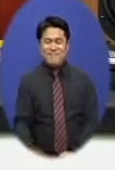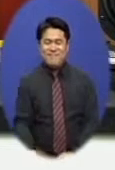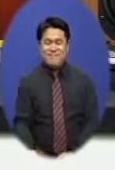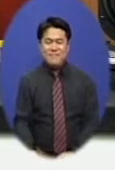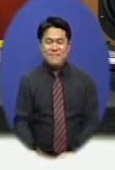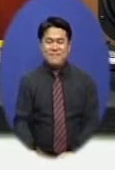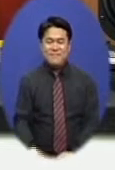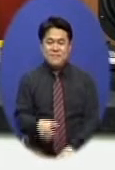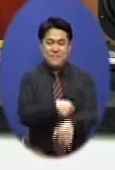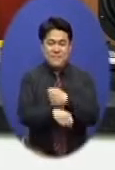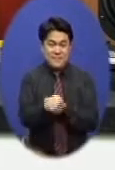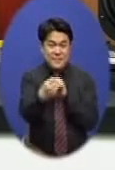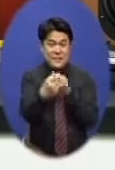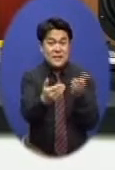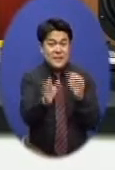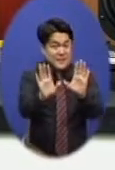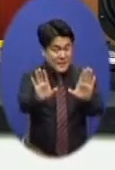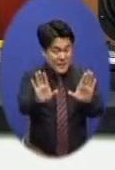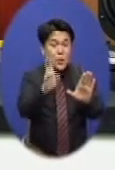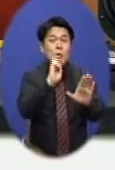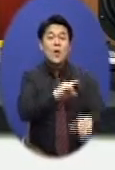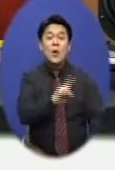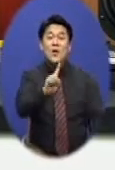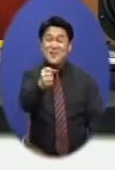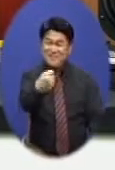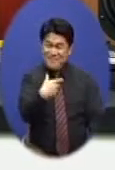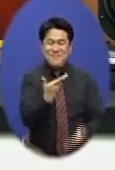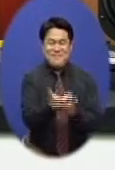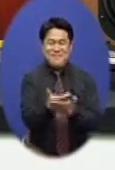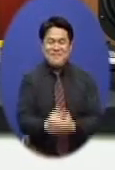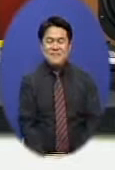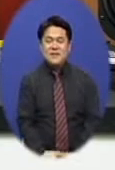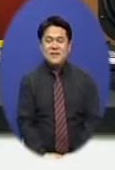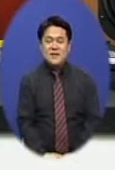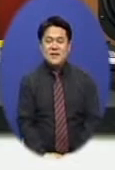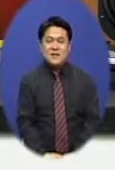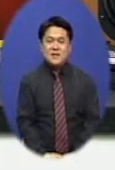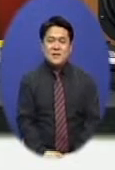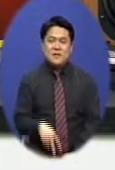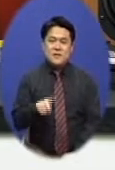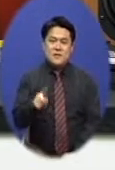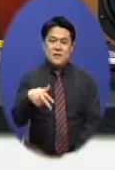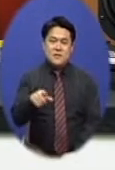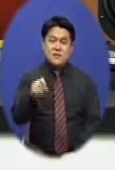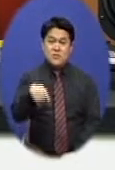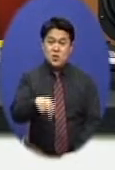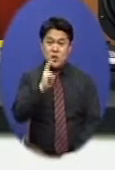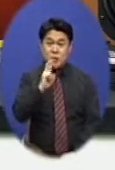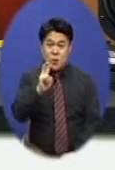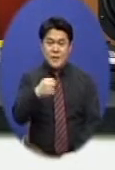저희가 아이고. 일단 본격적으로 얘기하기 전에요. 어떤 곡 부르실지 먼저 여쭤볼게요. 아, 그... 서정호 씨의 그